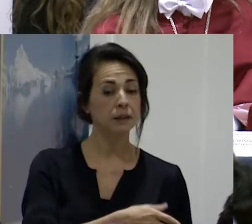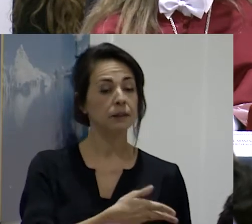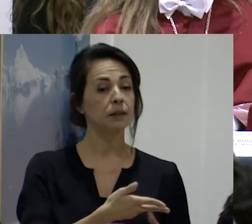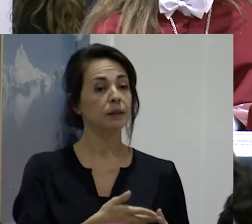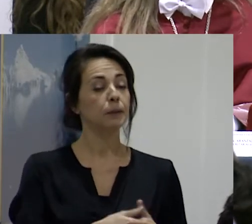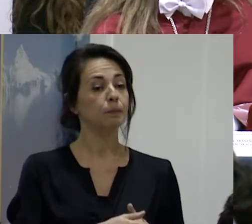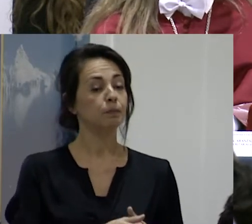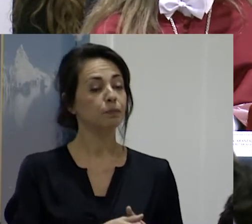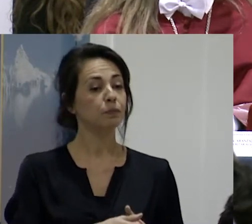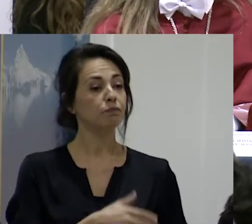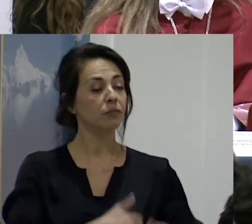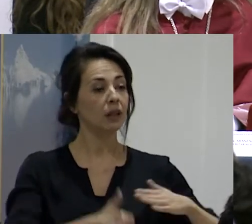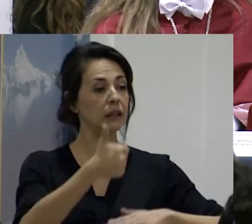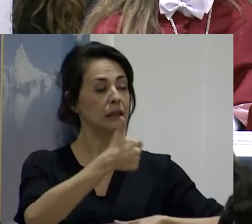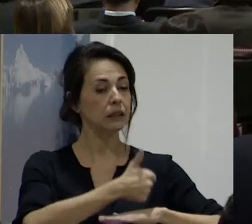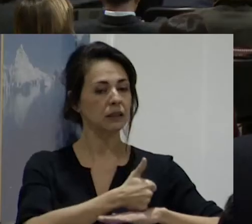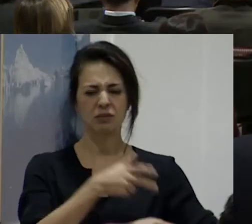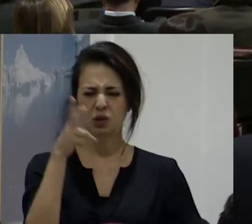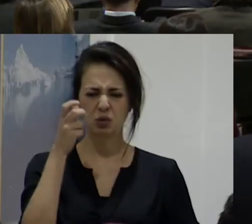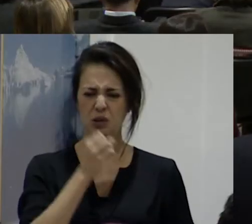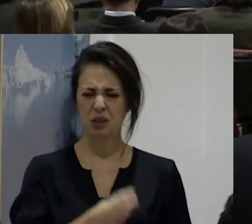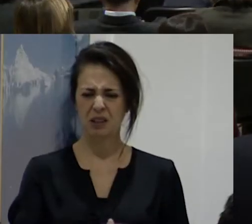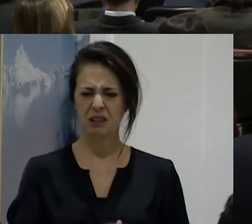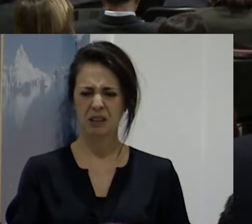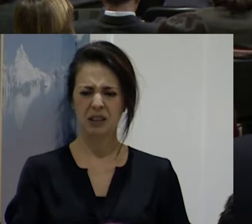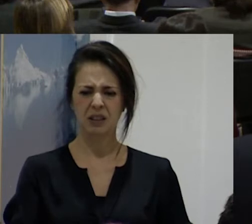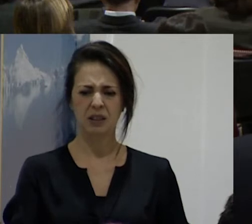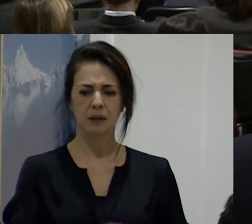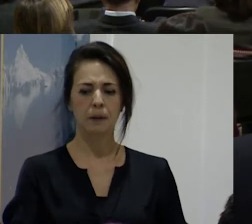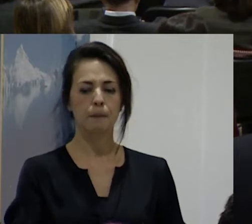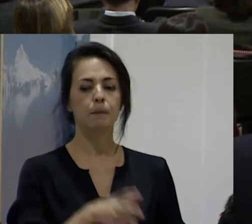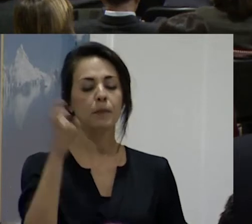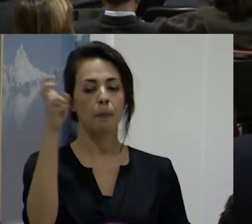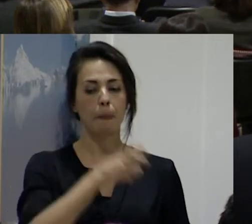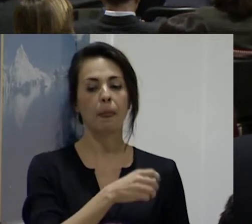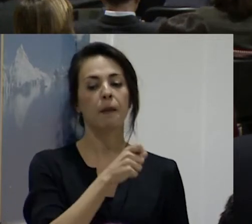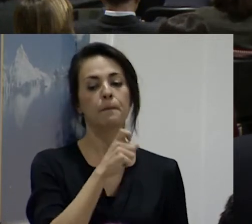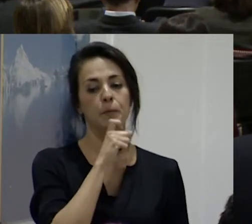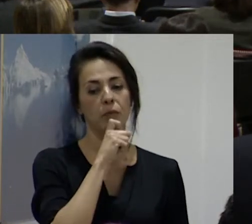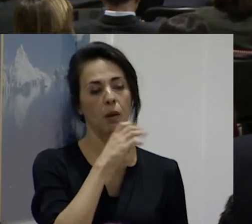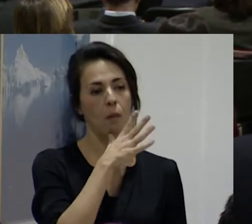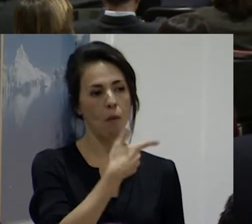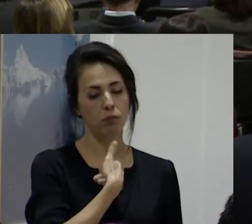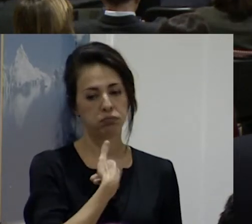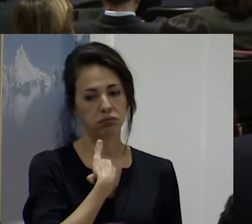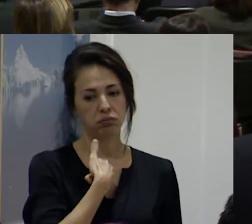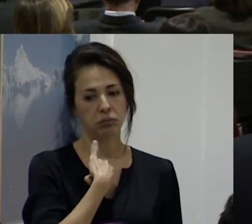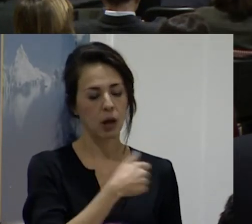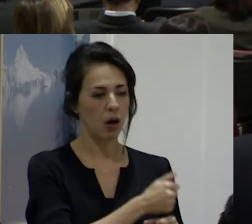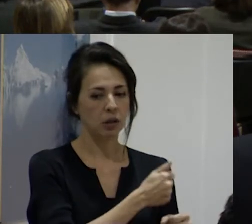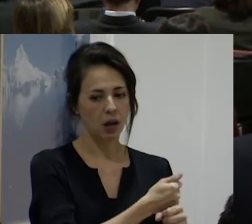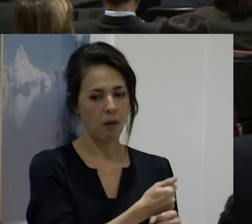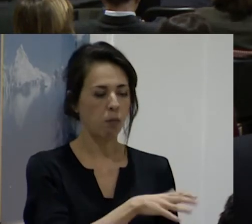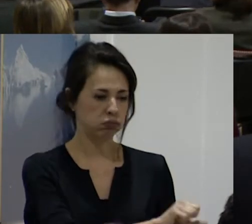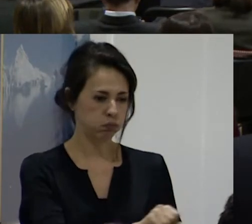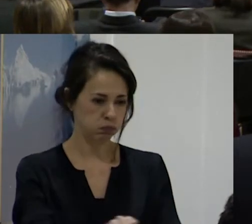rector, per la natura de les competències que tenim en la nostra conselleria, que també és per a